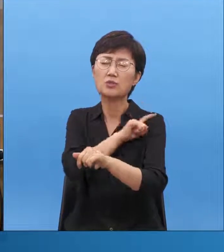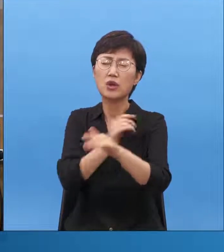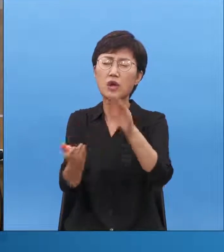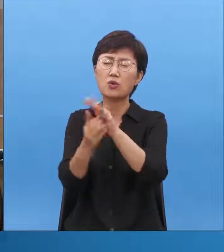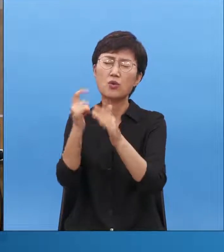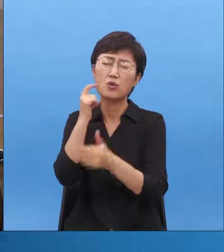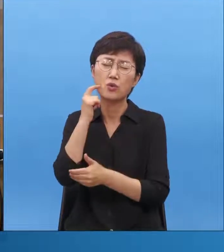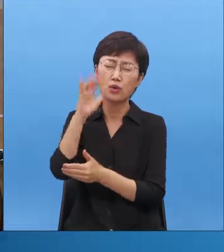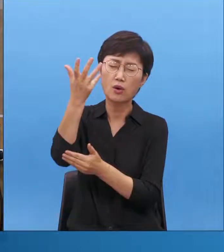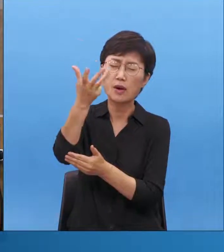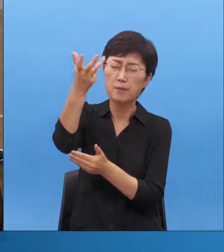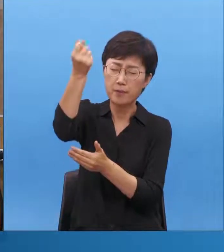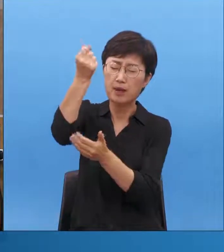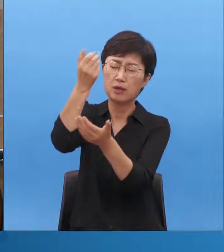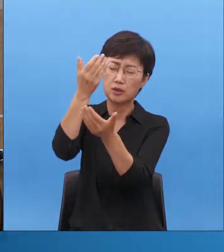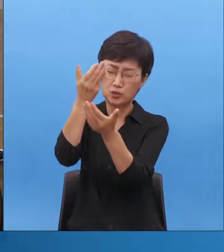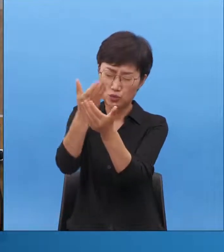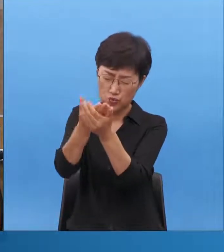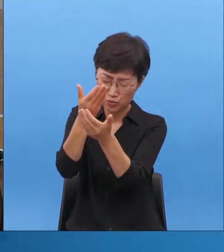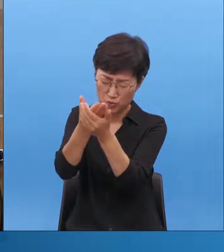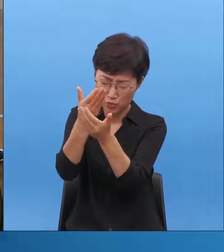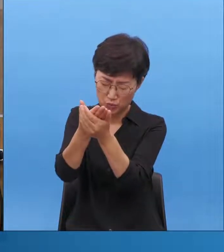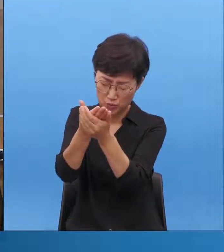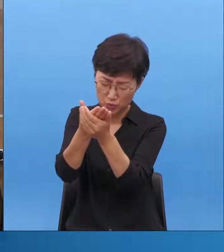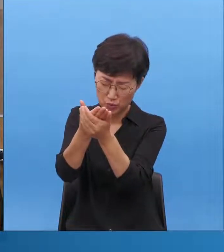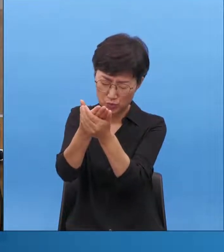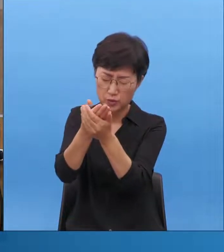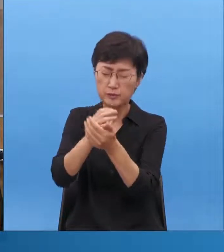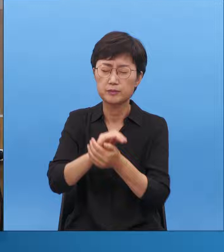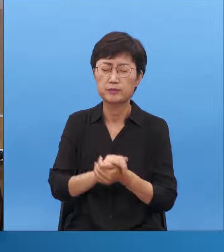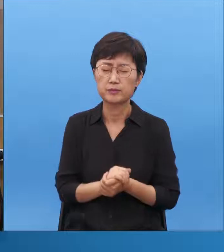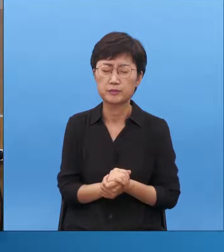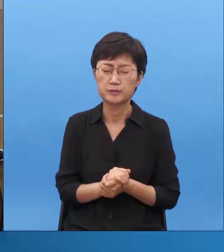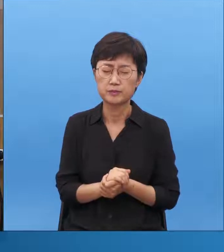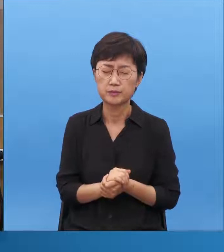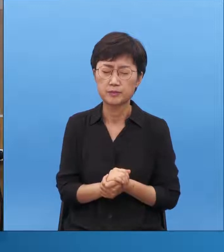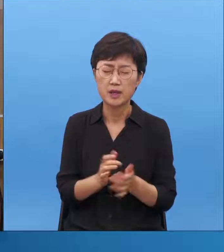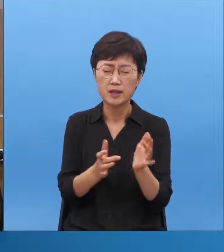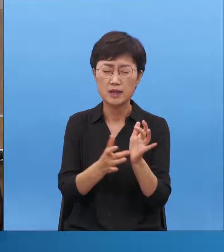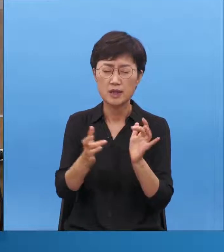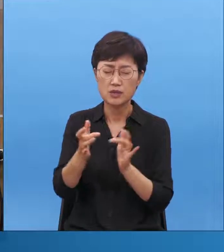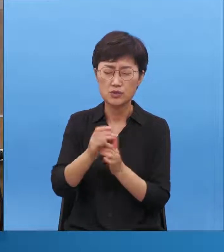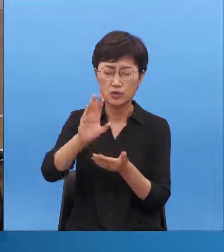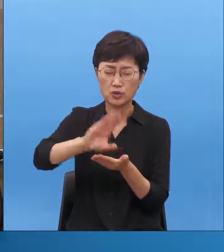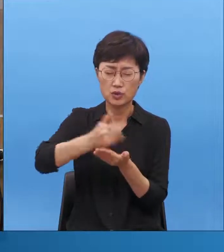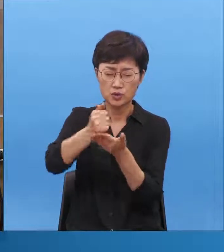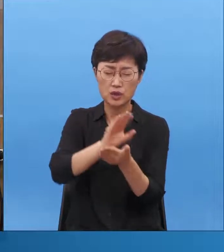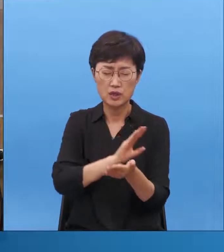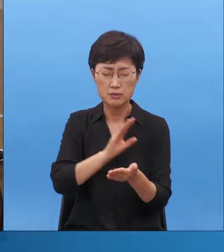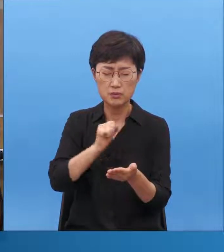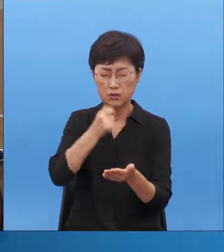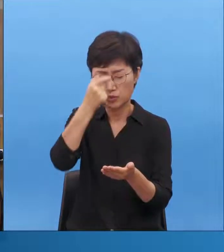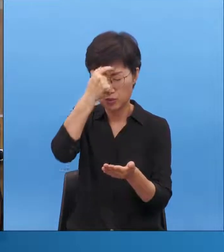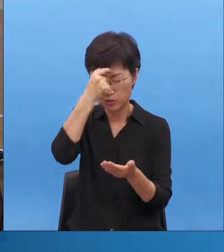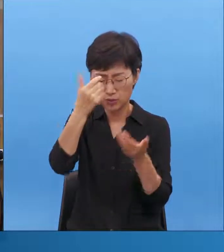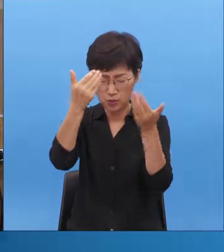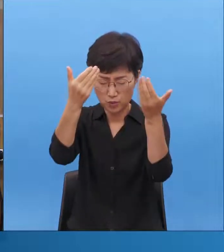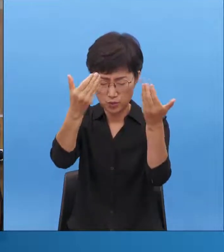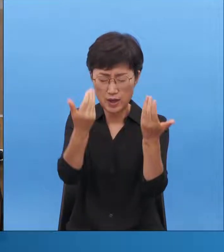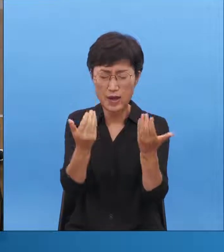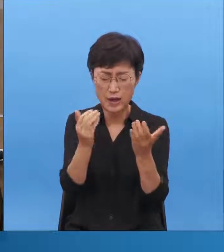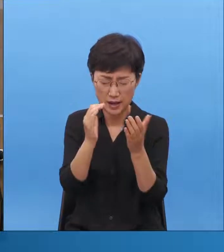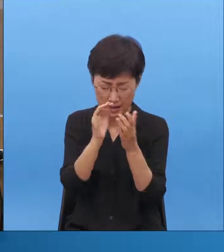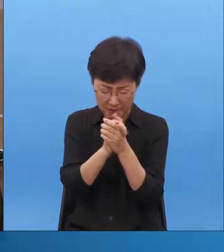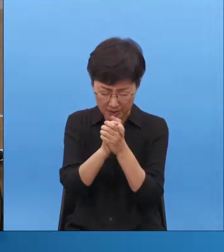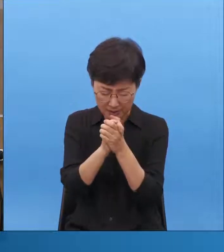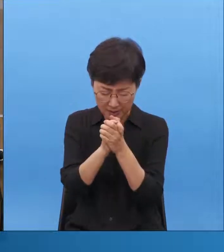Yu Gang-soo, and through the David's choir, may the triune God alone receive all glory. 예수 그리스도 이름으로 기도드립니다. In Jesus Christ's